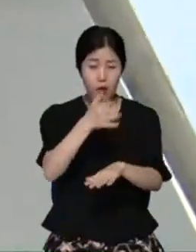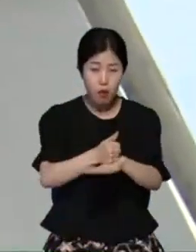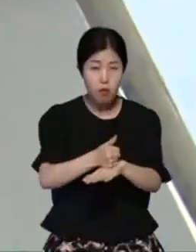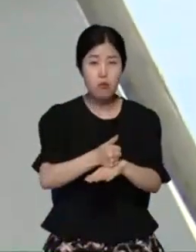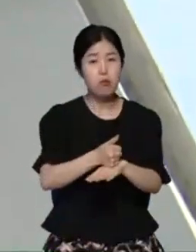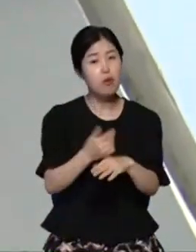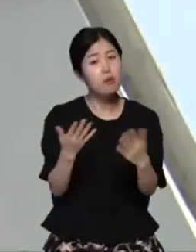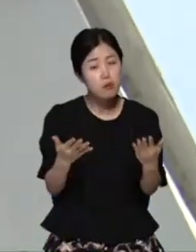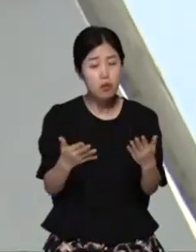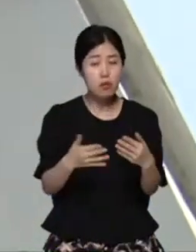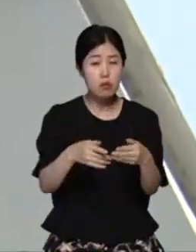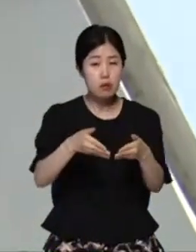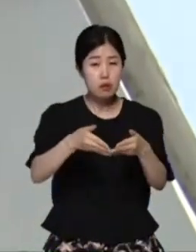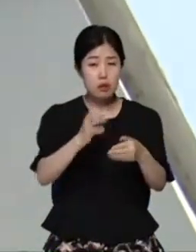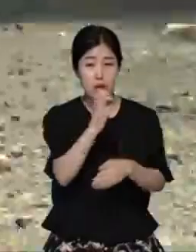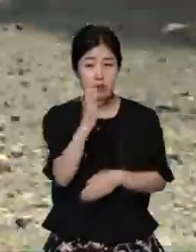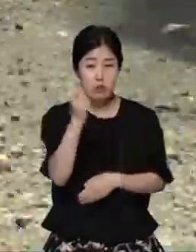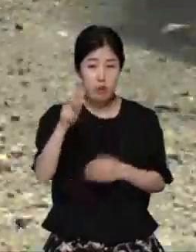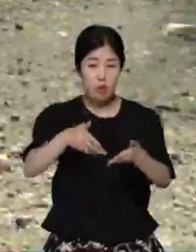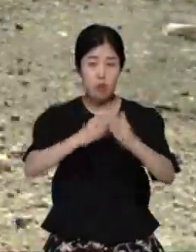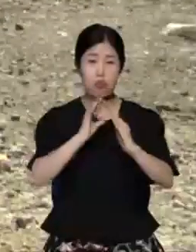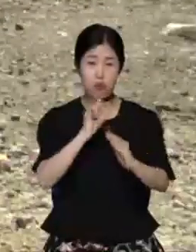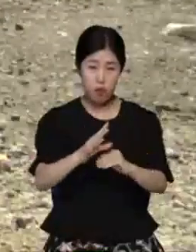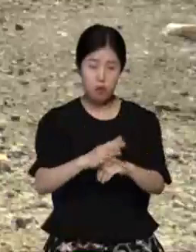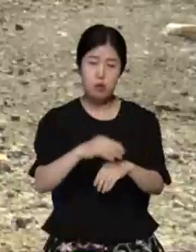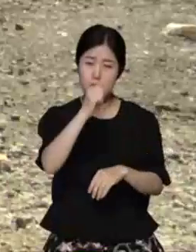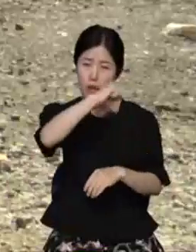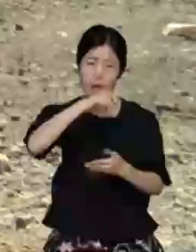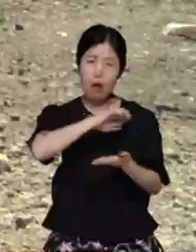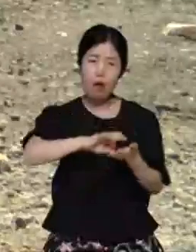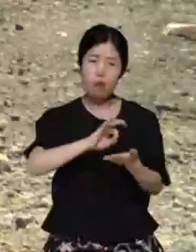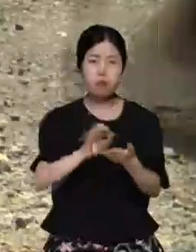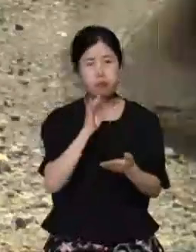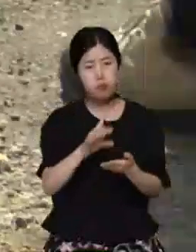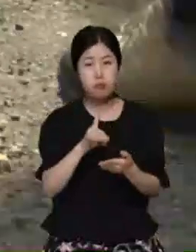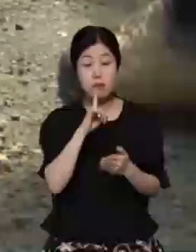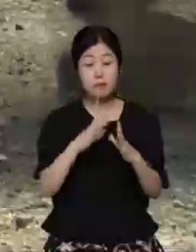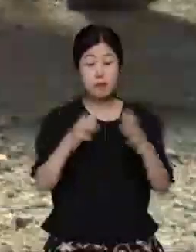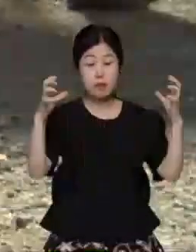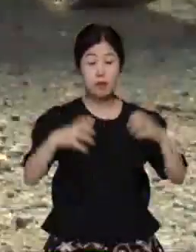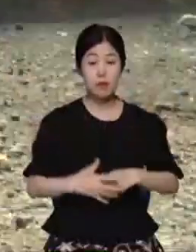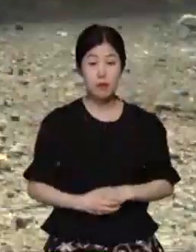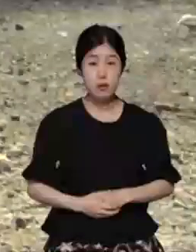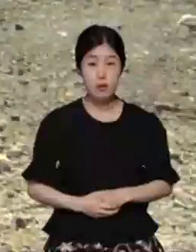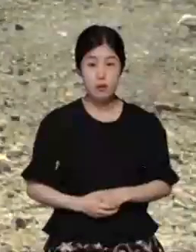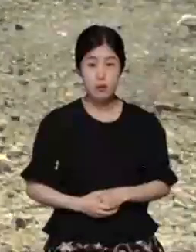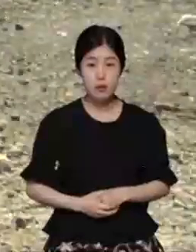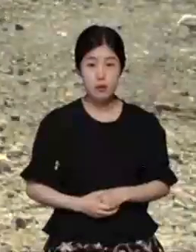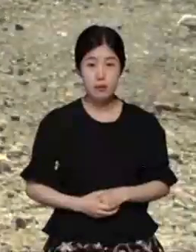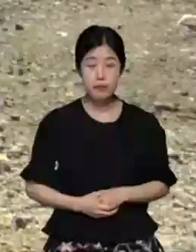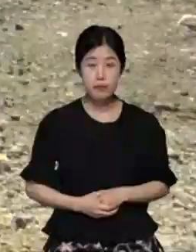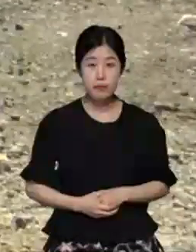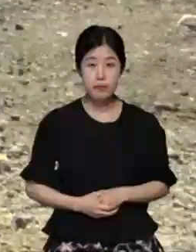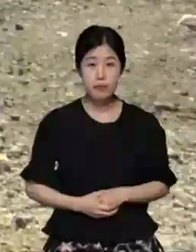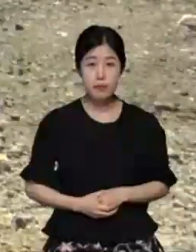CCTV가 재기능을 하지 못하면서 예산 낭비가 아니냐는 지적이 나옵니다. KBC 임경섭입니다.